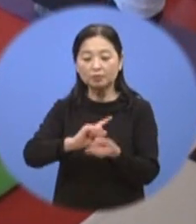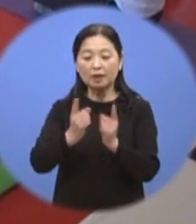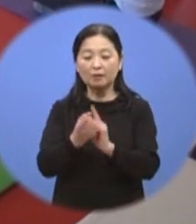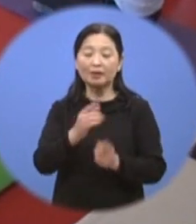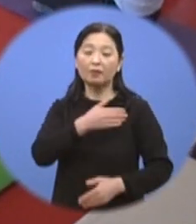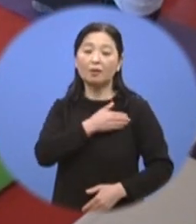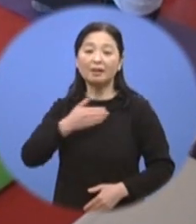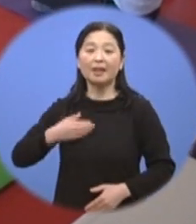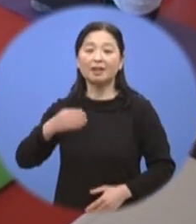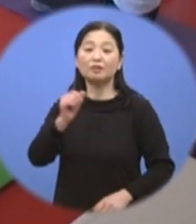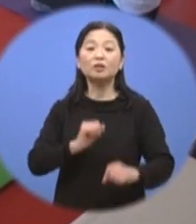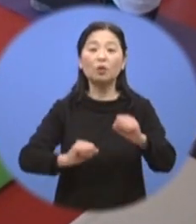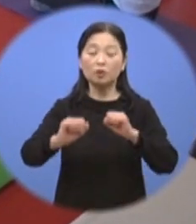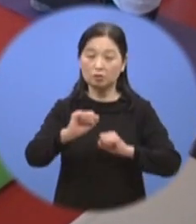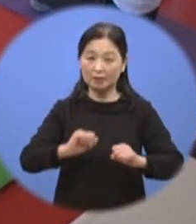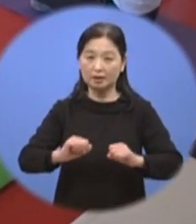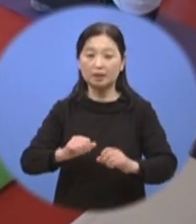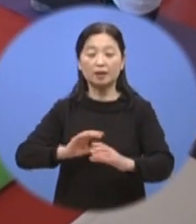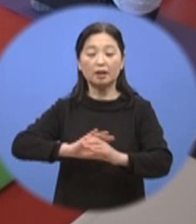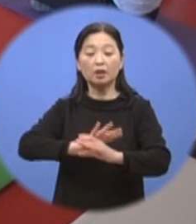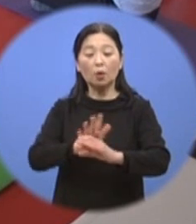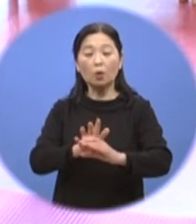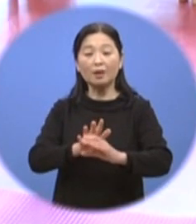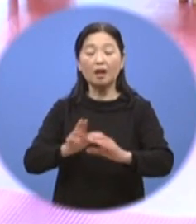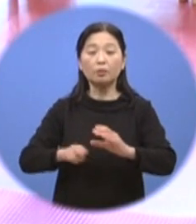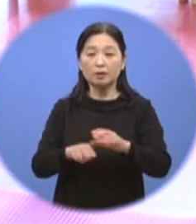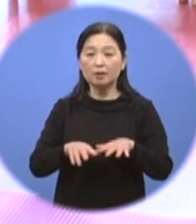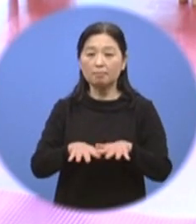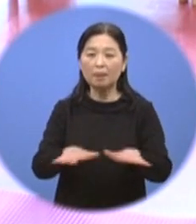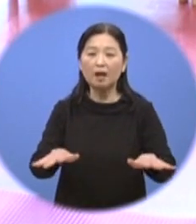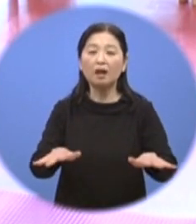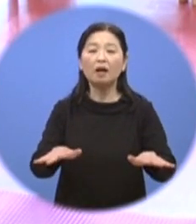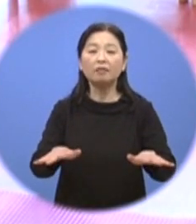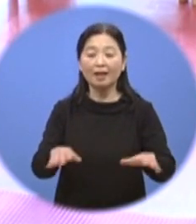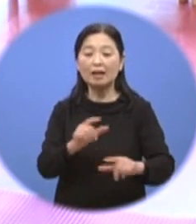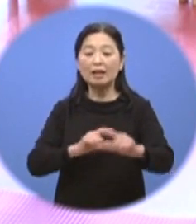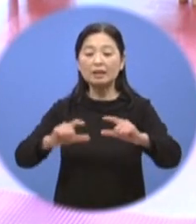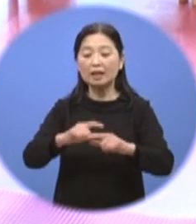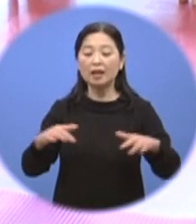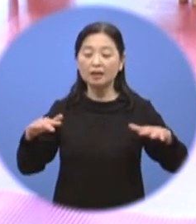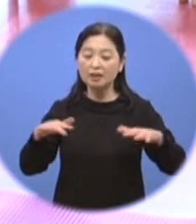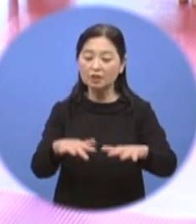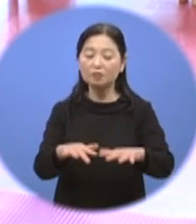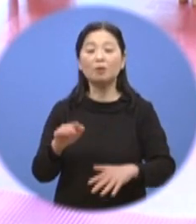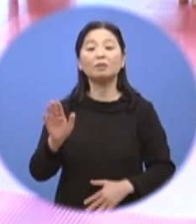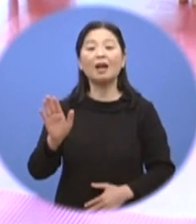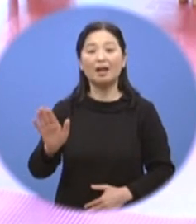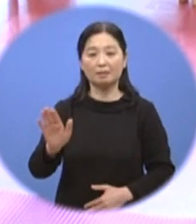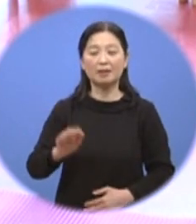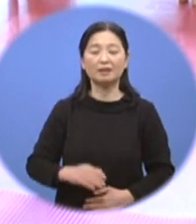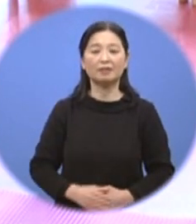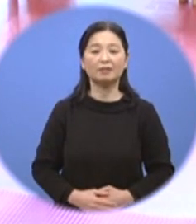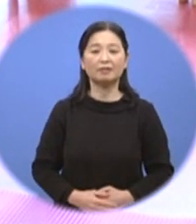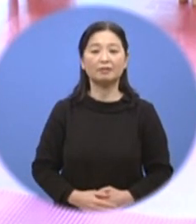組みで、新型コロナウイルスの感染拡大でさらに注目が集まっています。